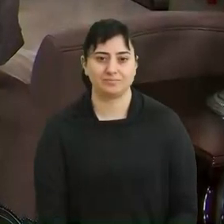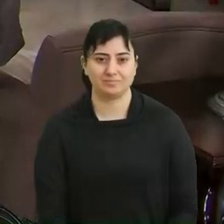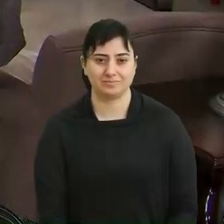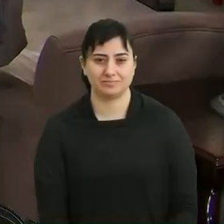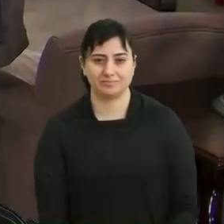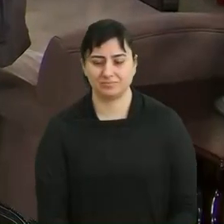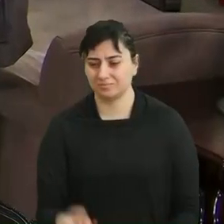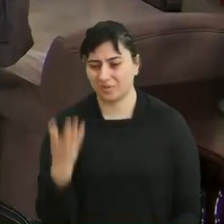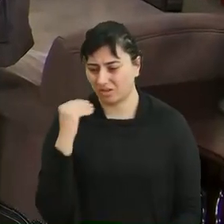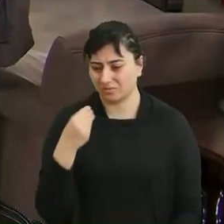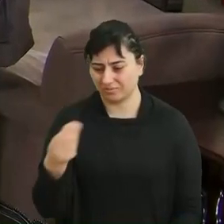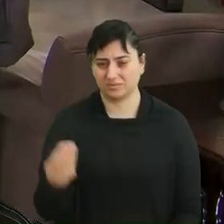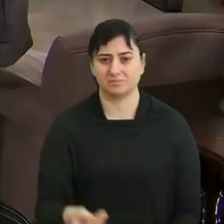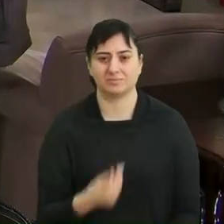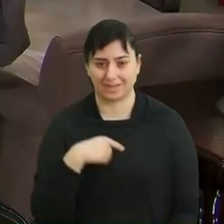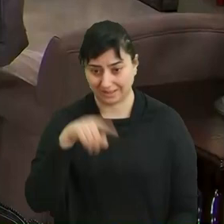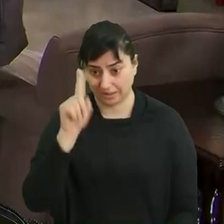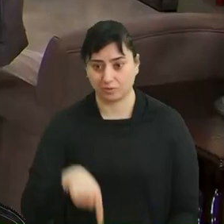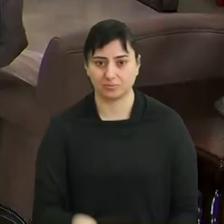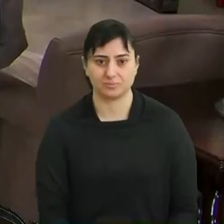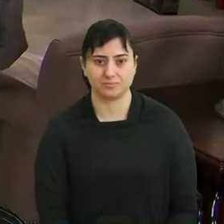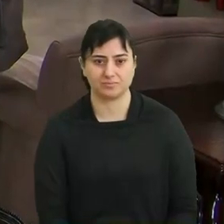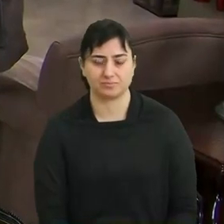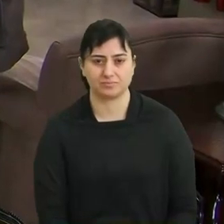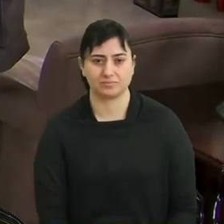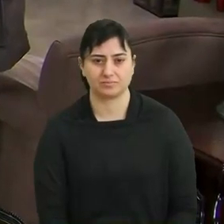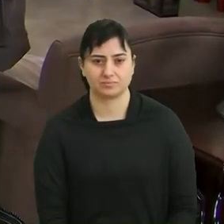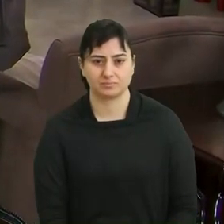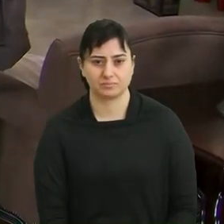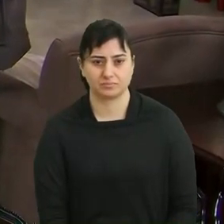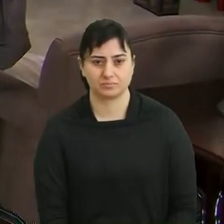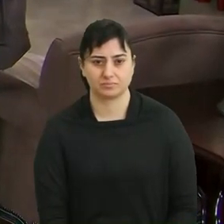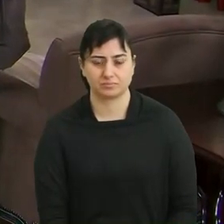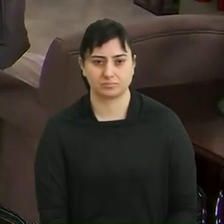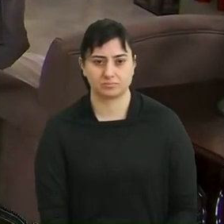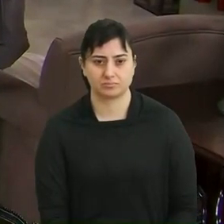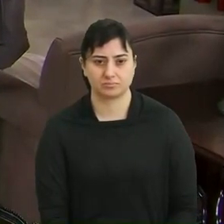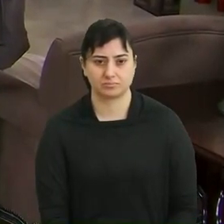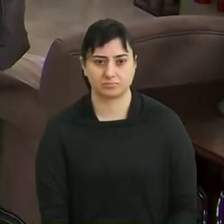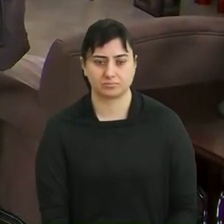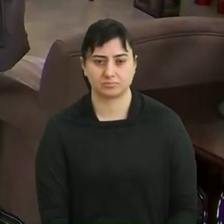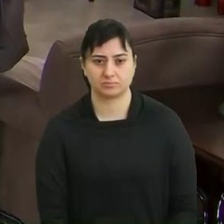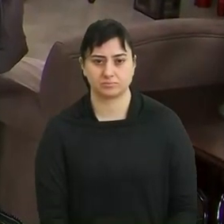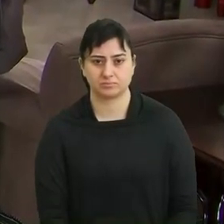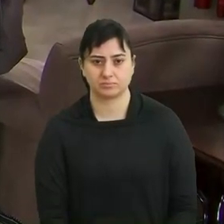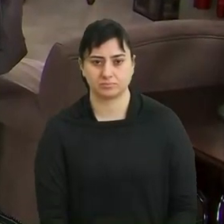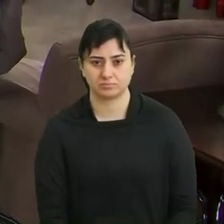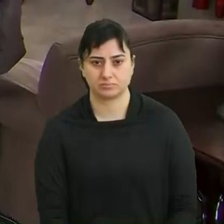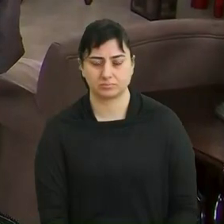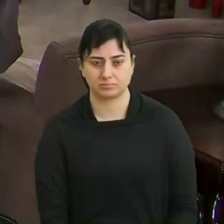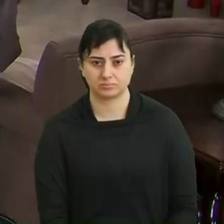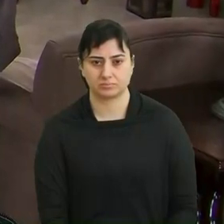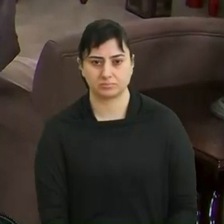Al şundan neyse artık. Geliyorum hemen. Şaştı kaldılar. Rüyam kot taytının üzerinde pembe bluzuyla merdivenlerden çıkıyor.